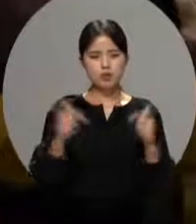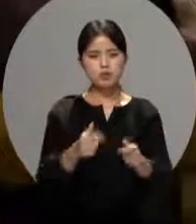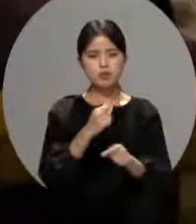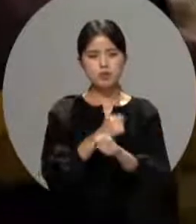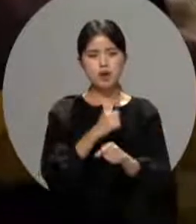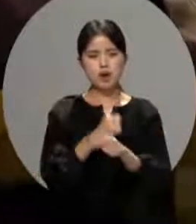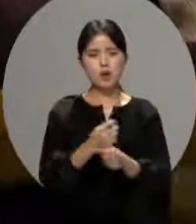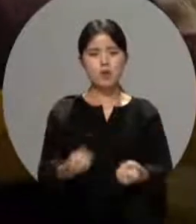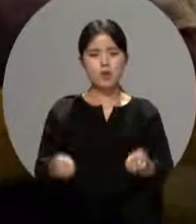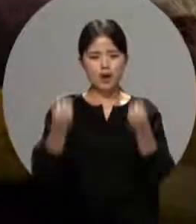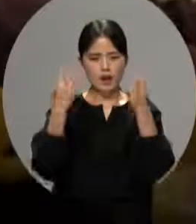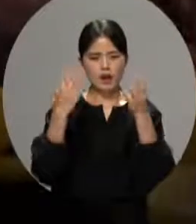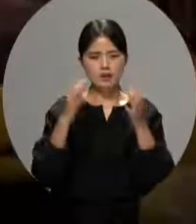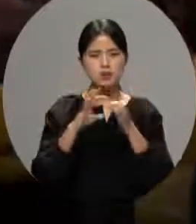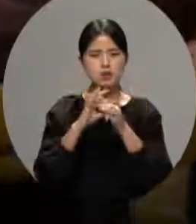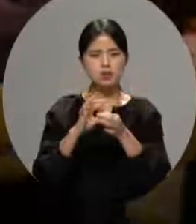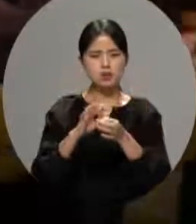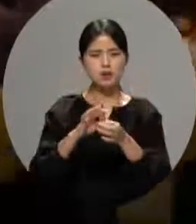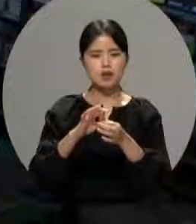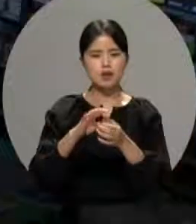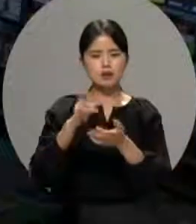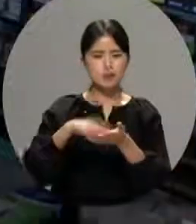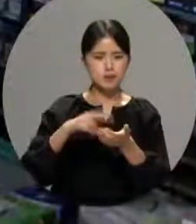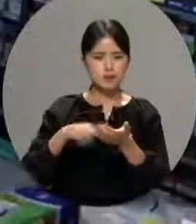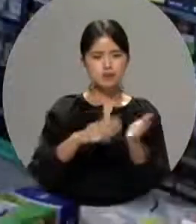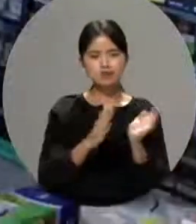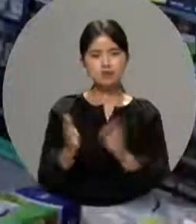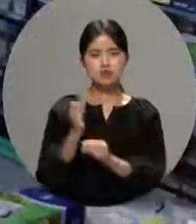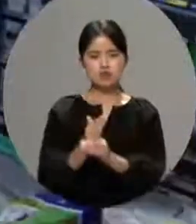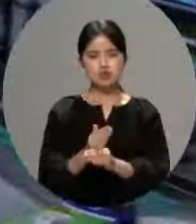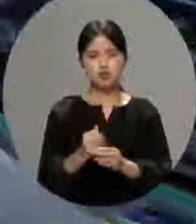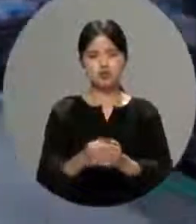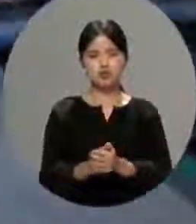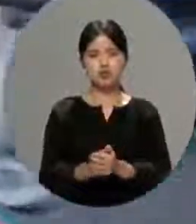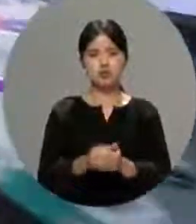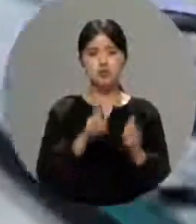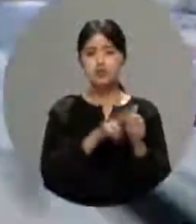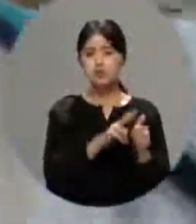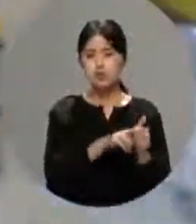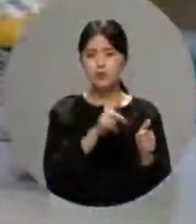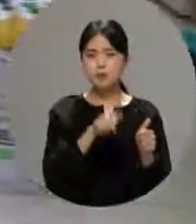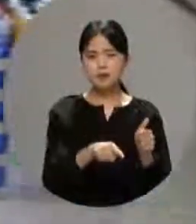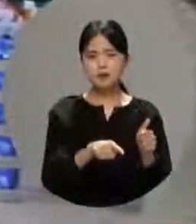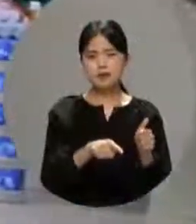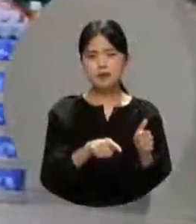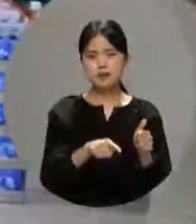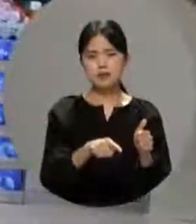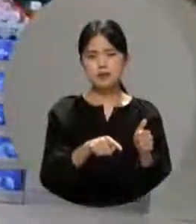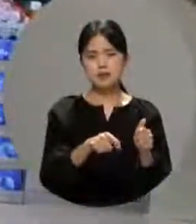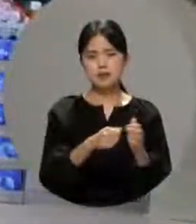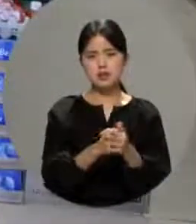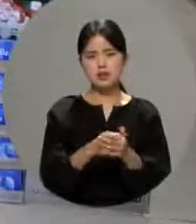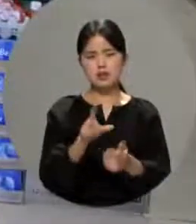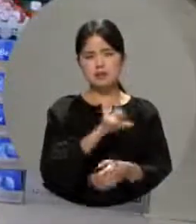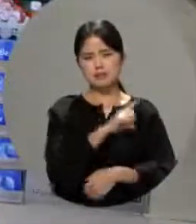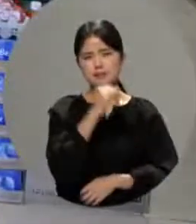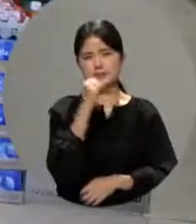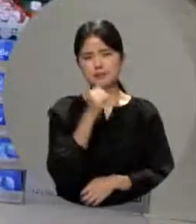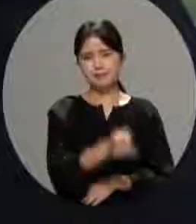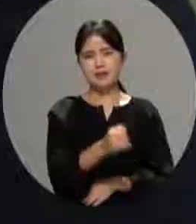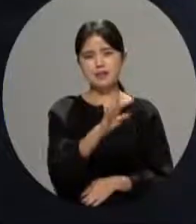물가 안정에 기여하는 노력들로 행사 준비를 하려고. 슈퍼마켓의 전망치는 소매 유통업계 중 가장